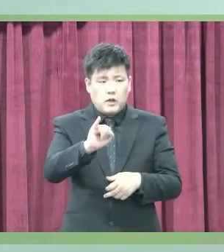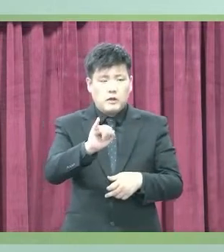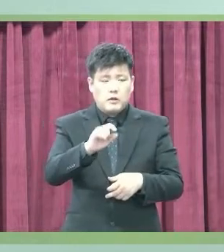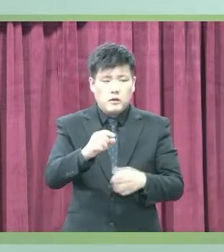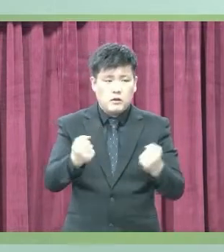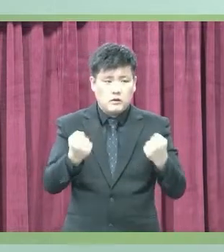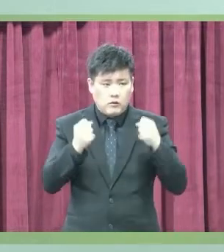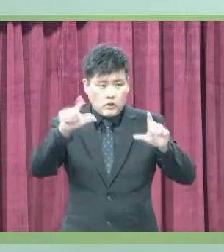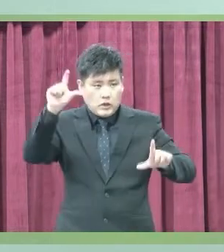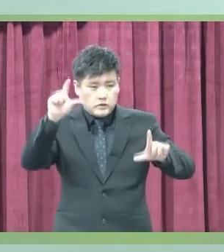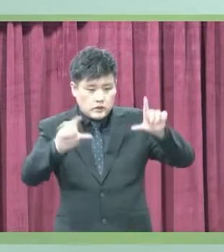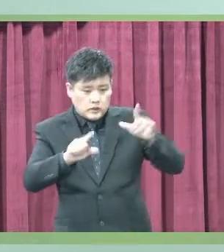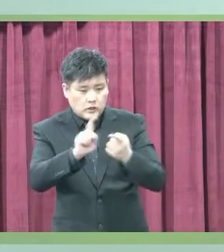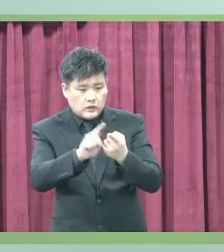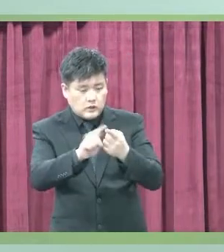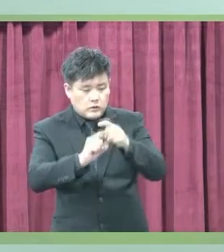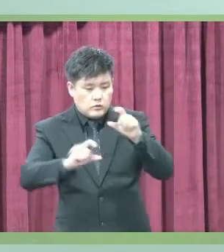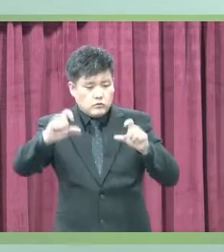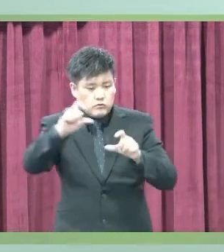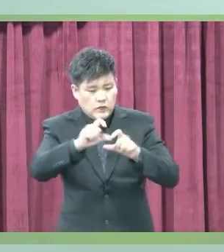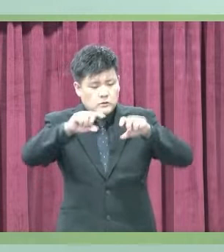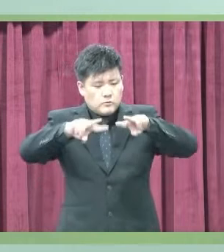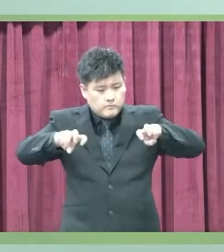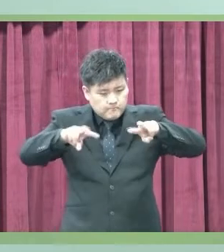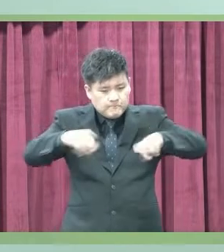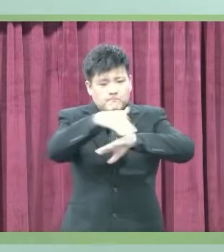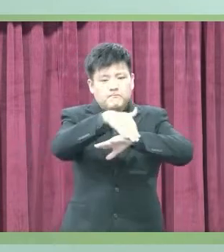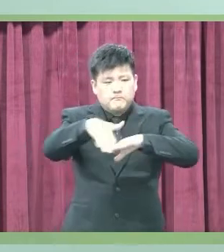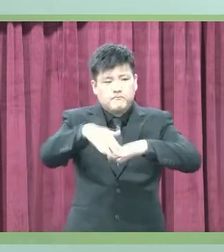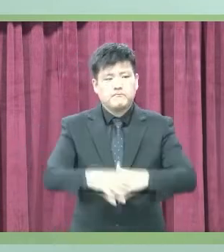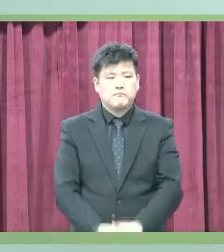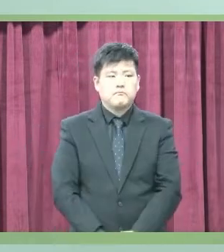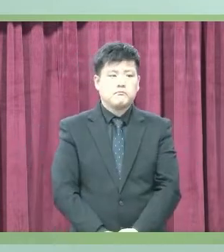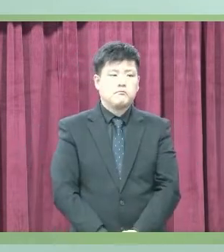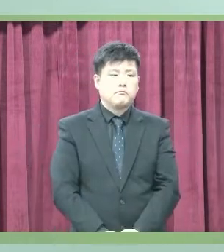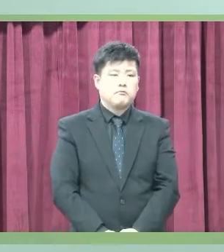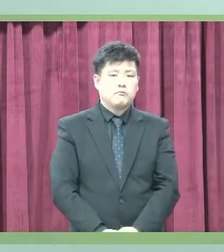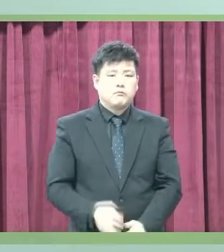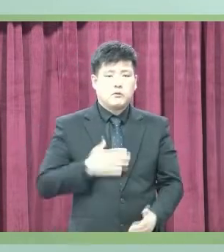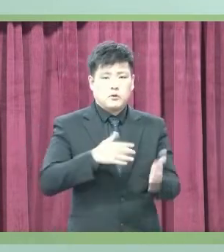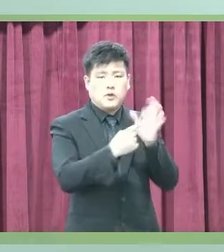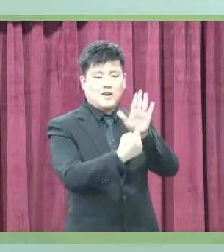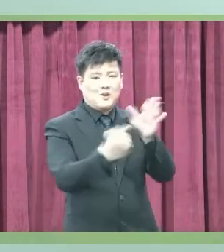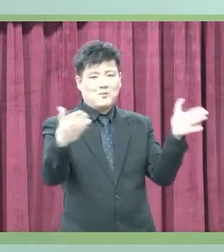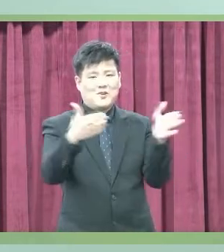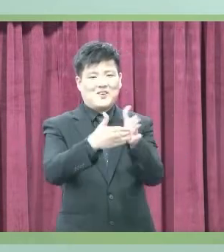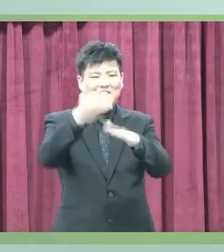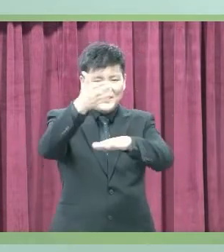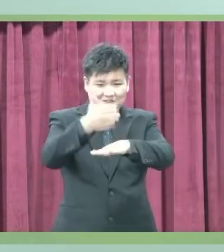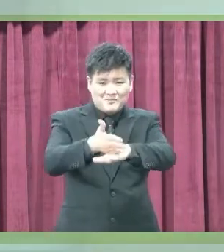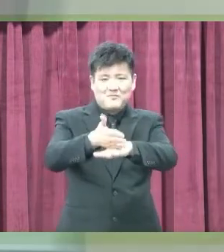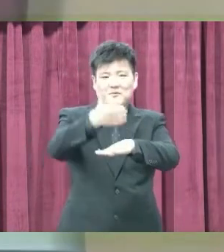건강 상태를 추가적으로 더 분석할 예정입니다. 제 발표는 여기까지입니다. 감사합니다.